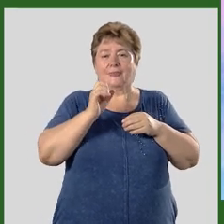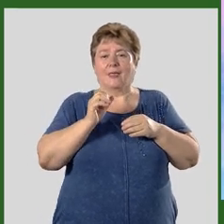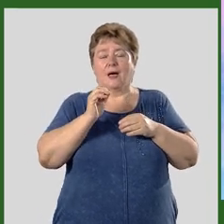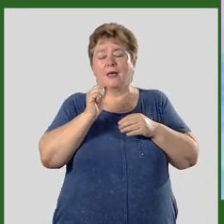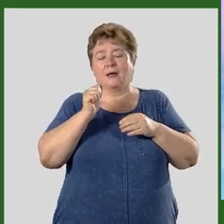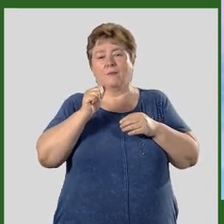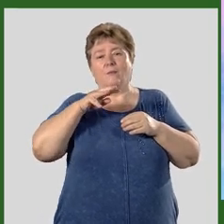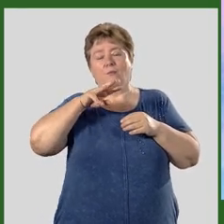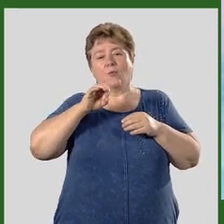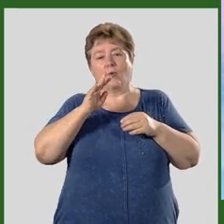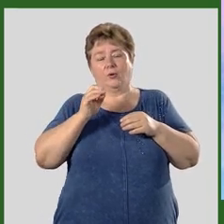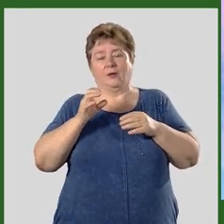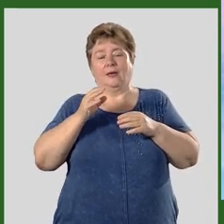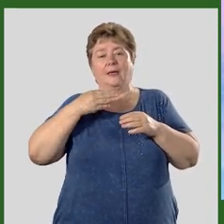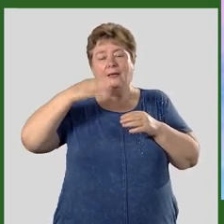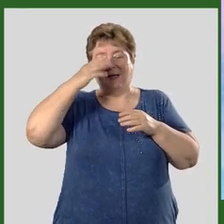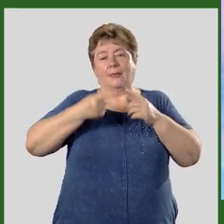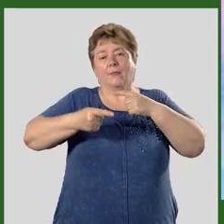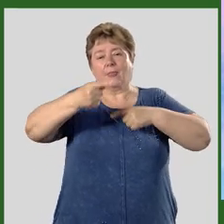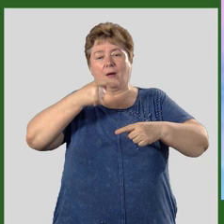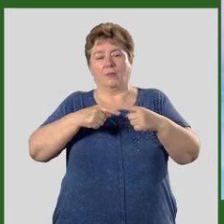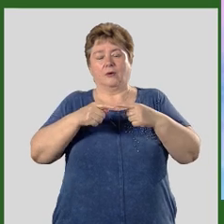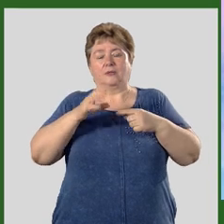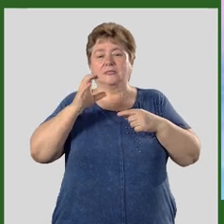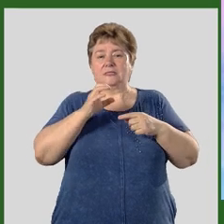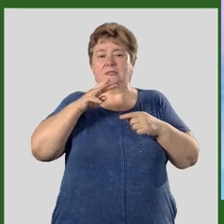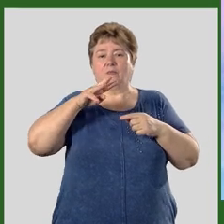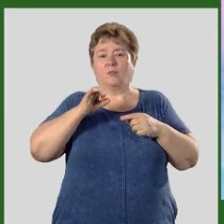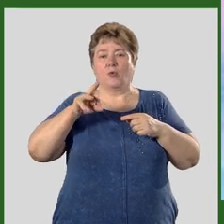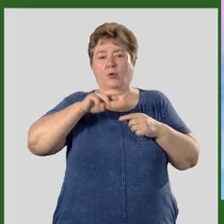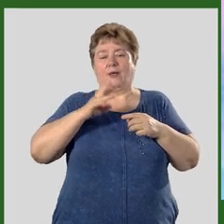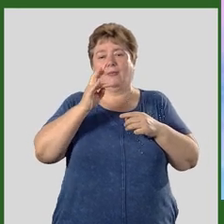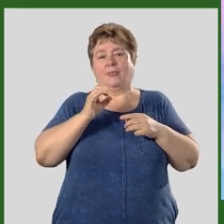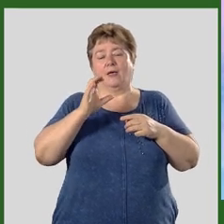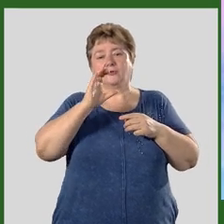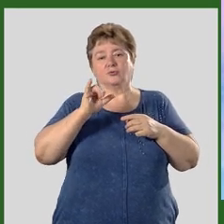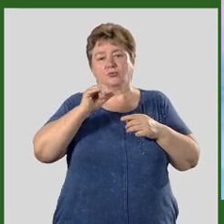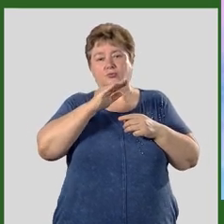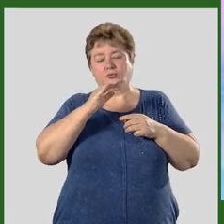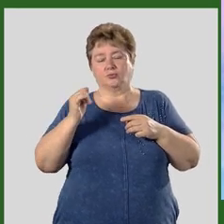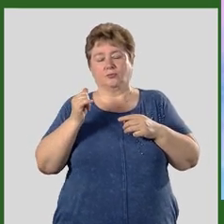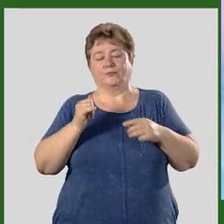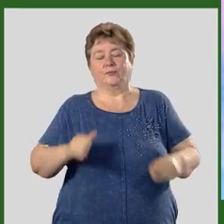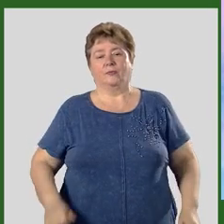море, летом наоборот, с моря на сушу.